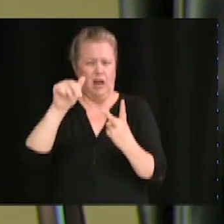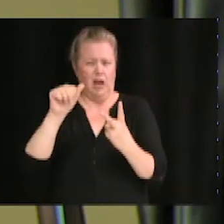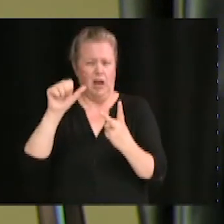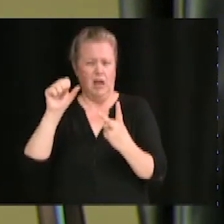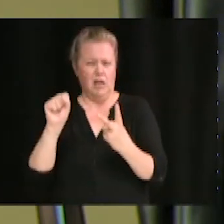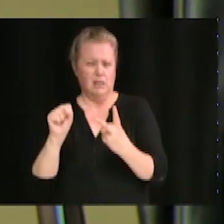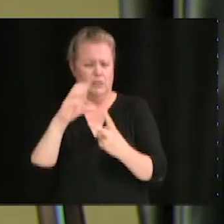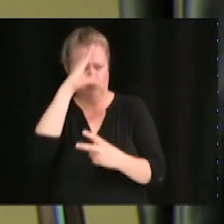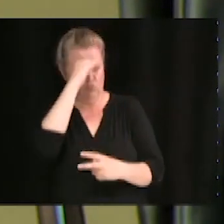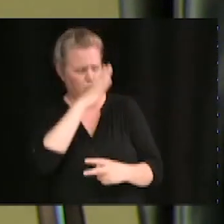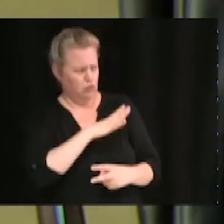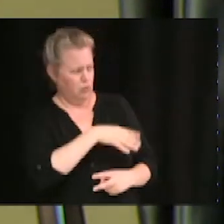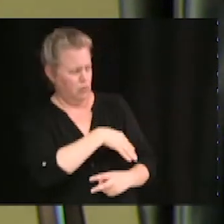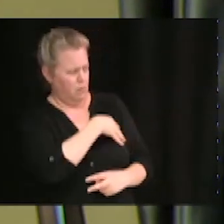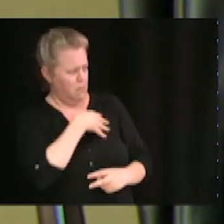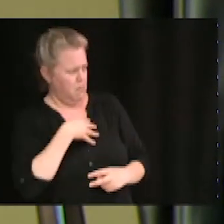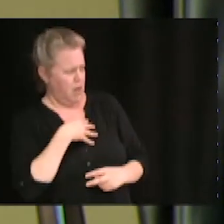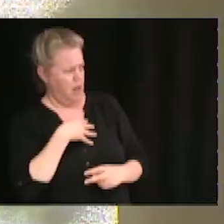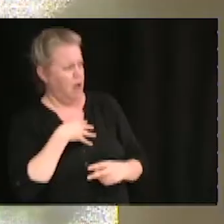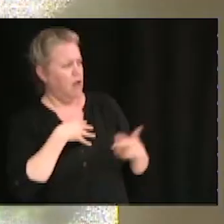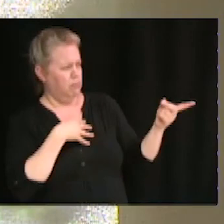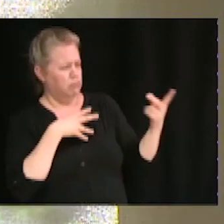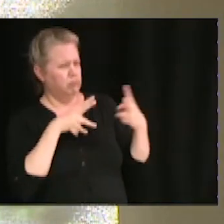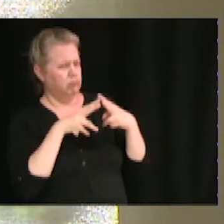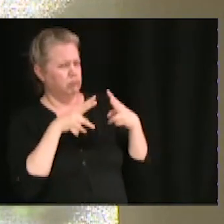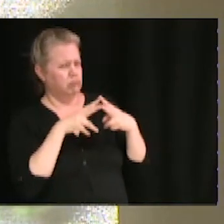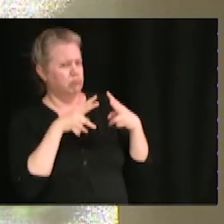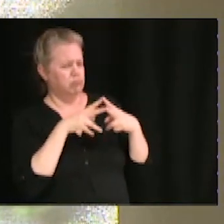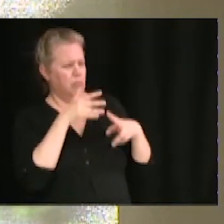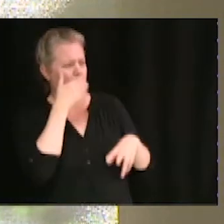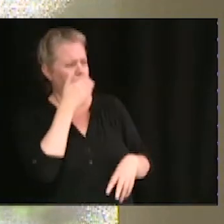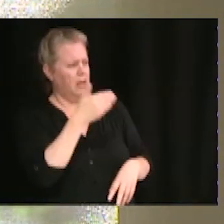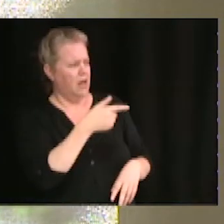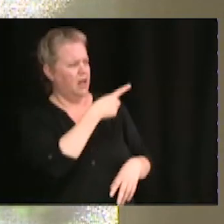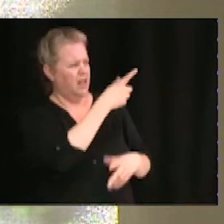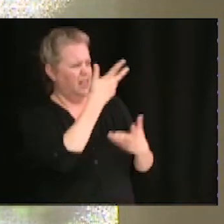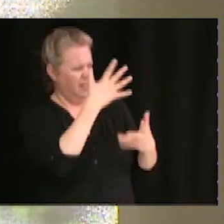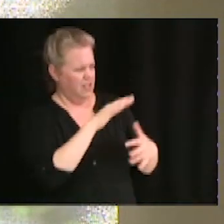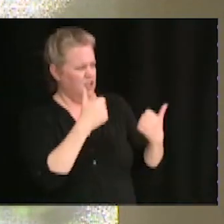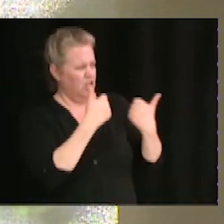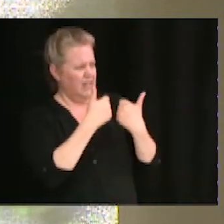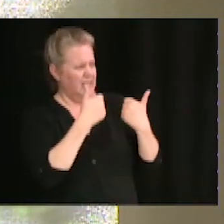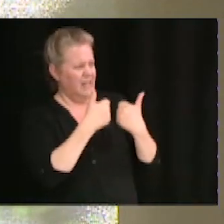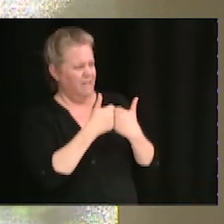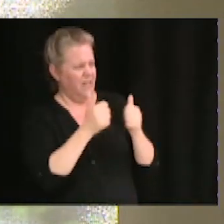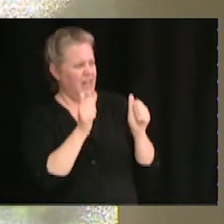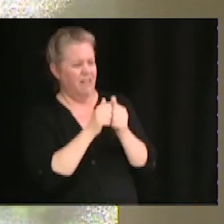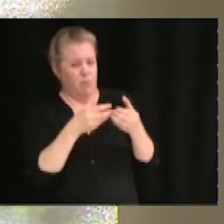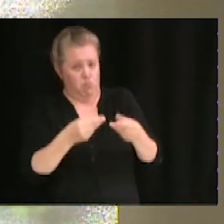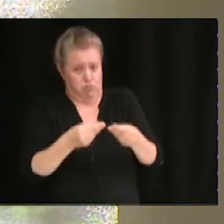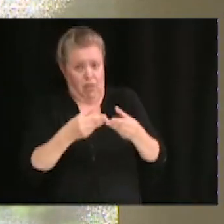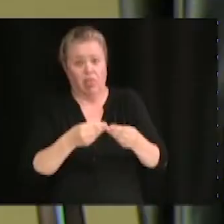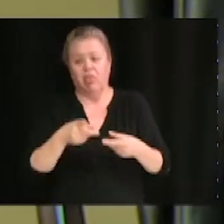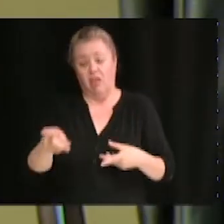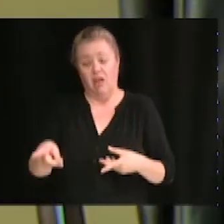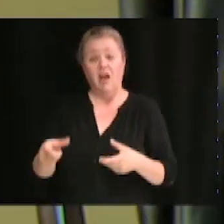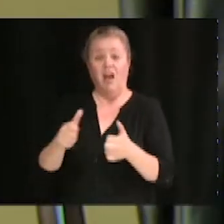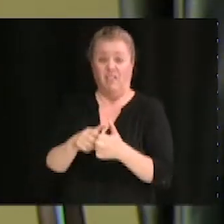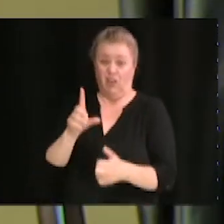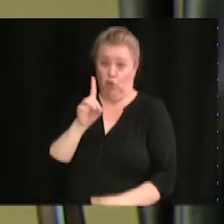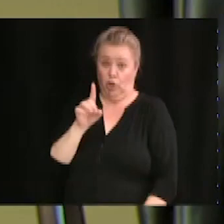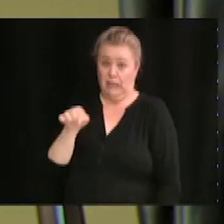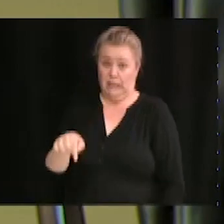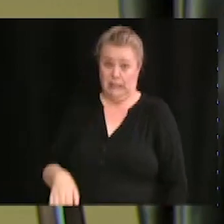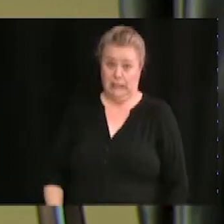M. le maire, vous avez déjà interpellé lors d'un défi dans la boue avec la jouellette. Avec Denis. Avec Denis. Denis, qui